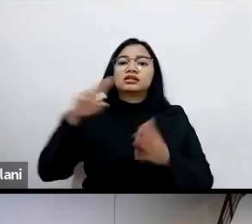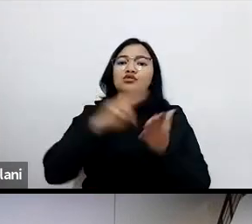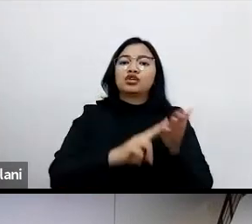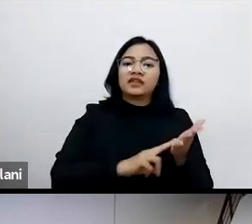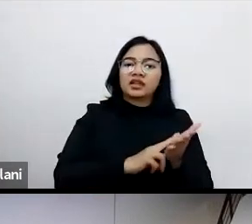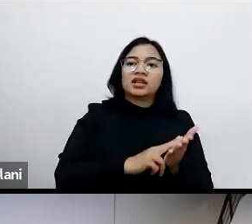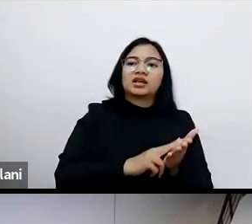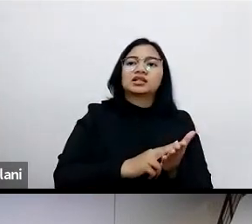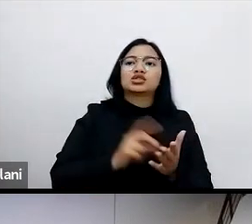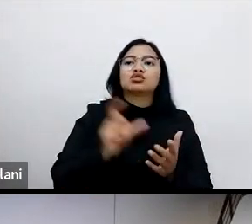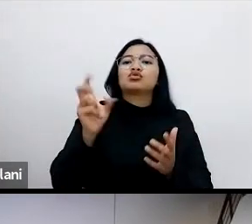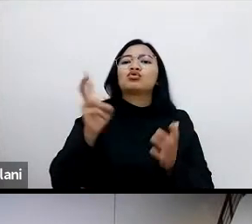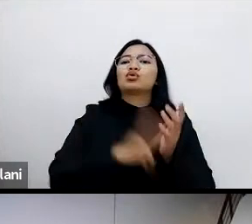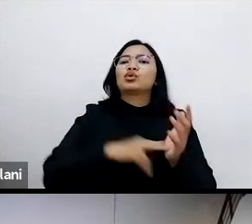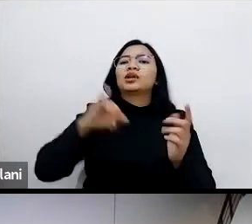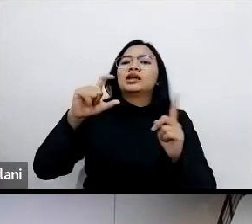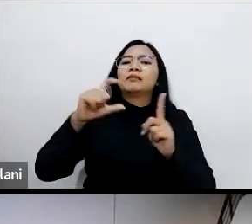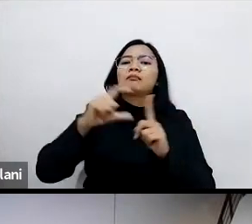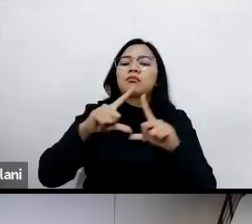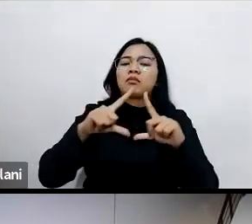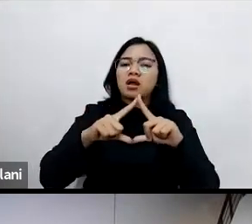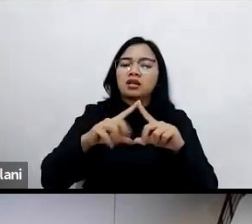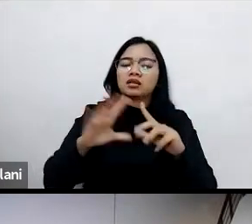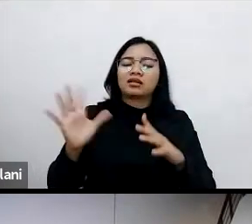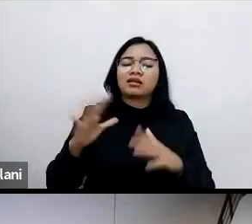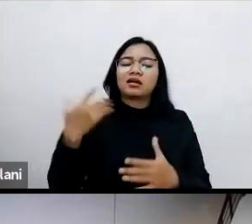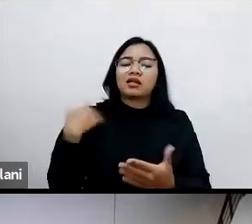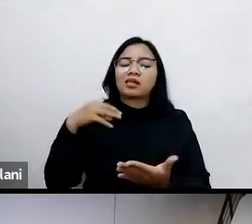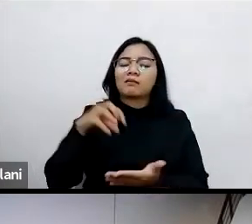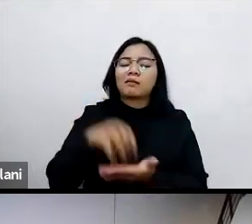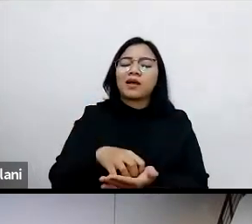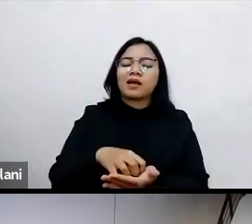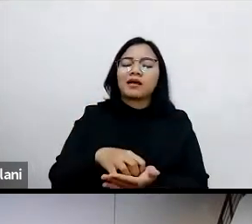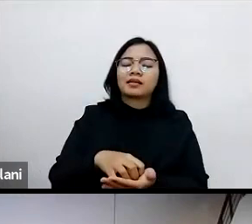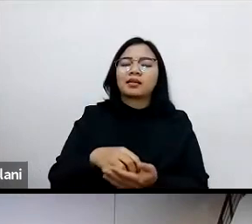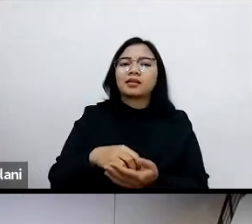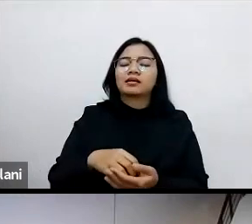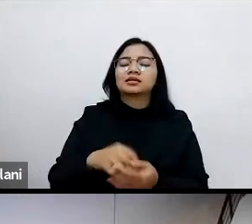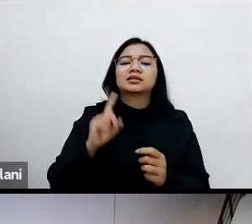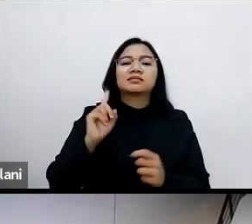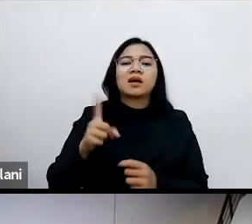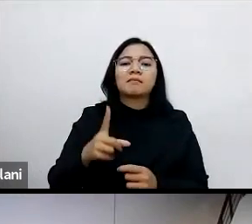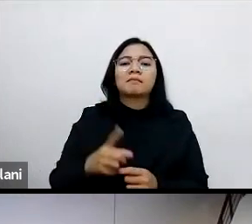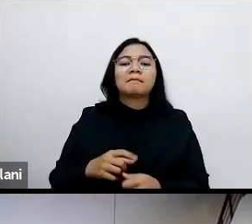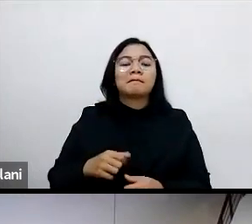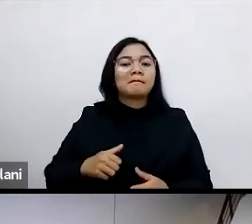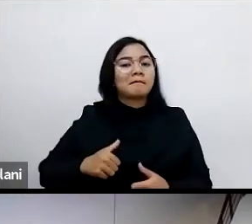menghargai keberagaman itu. Oleh sebab itu memang